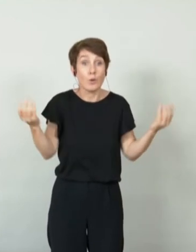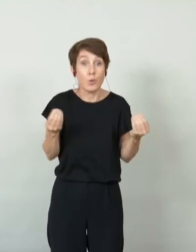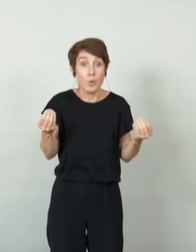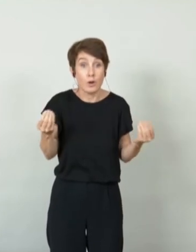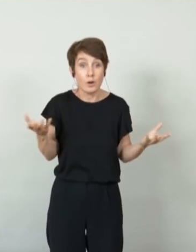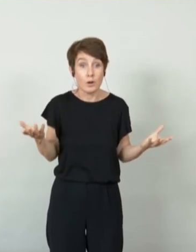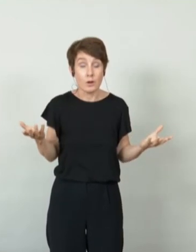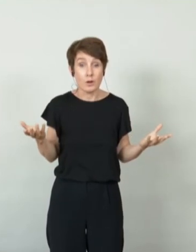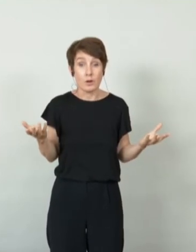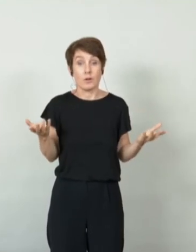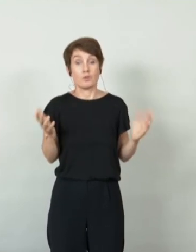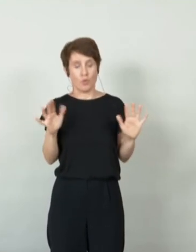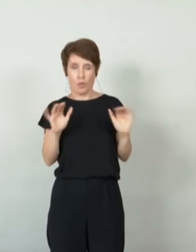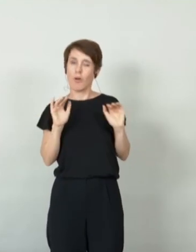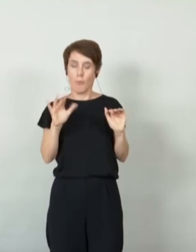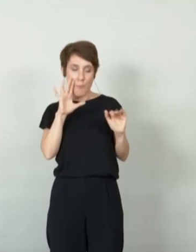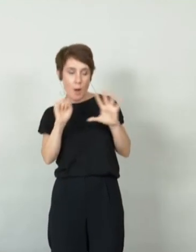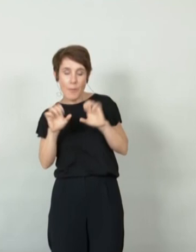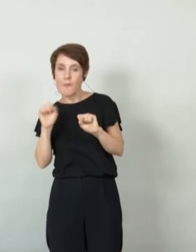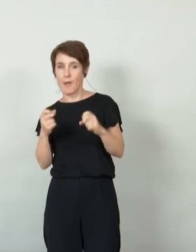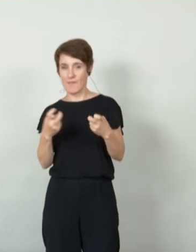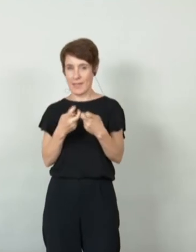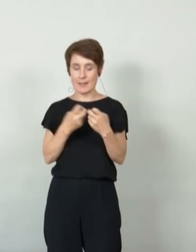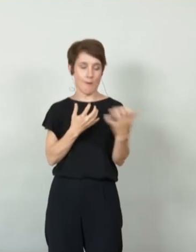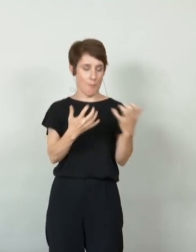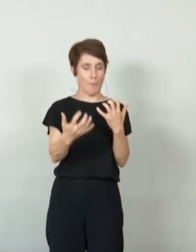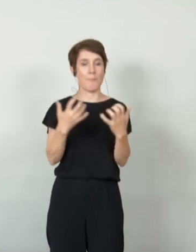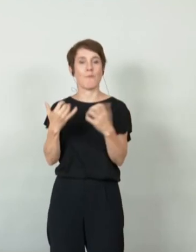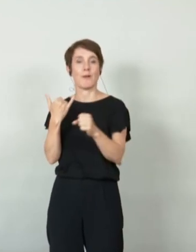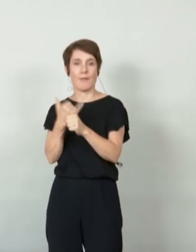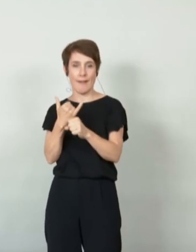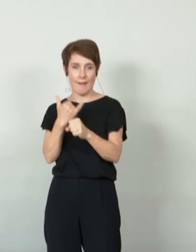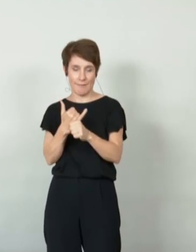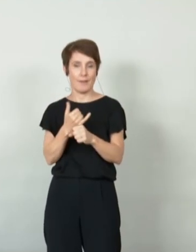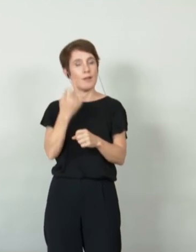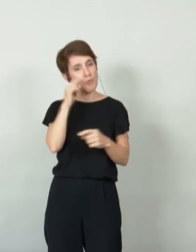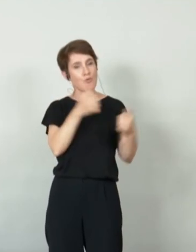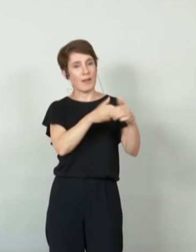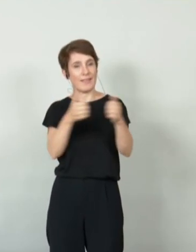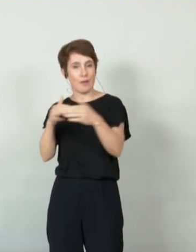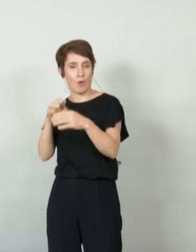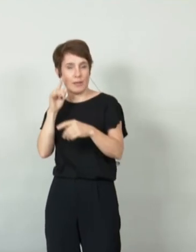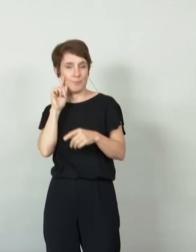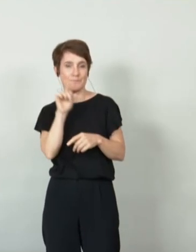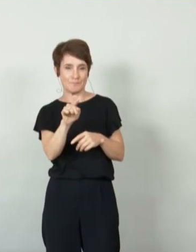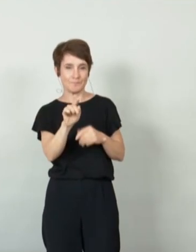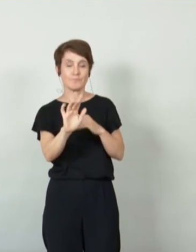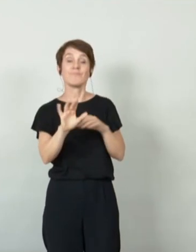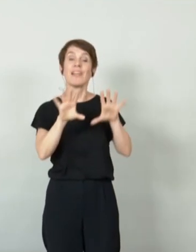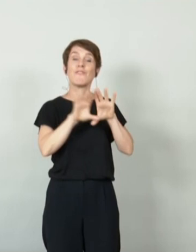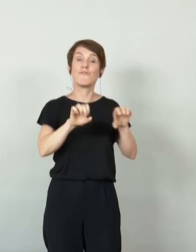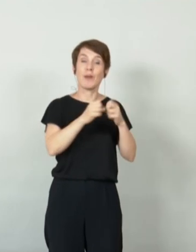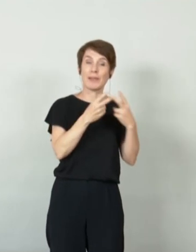mais voici tout de même quelques exemples bien parlants selon certaines des grandes catégories choisies pour représentation fabrique de la ville